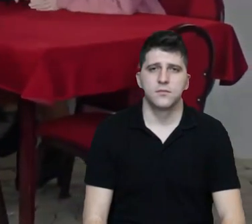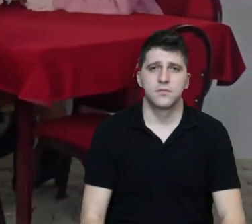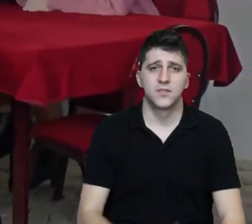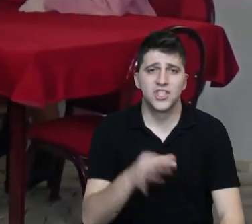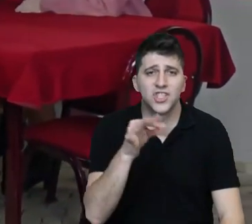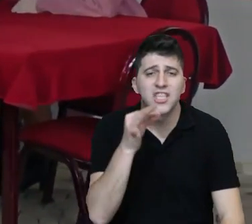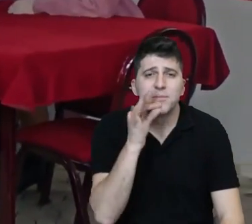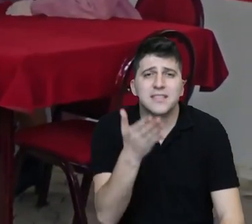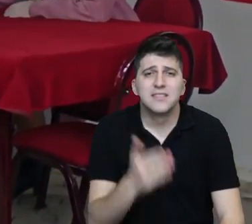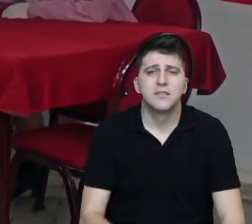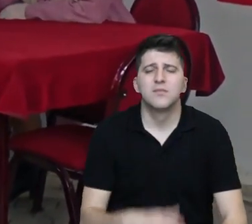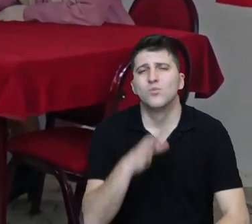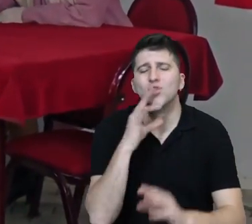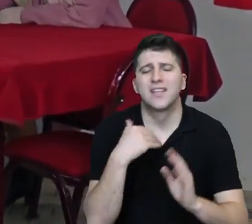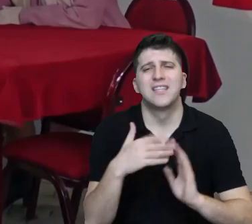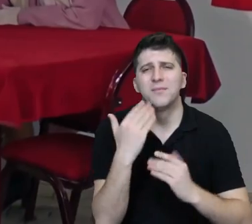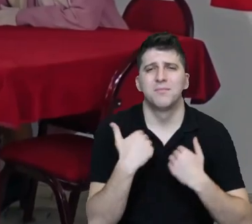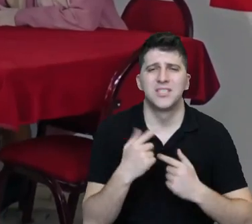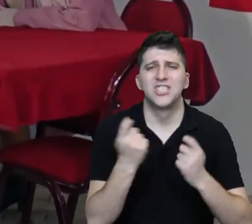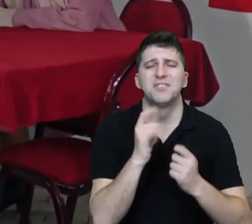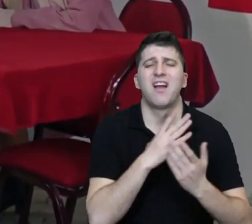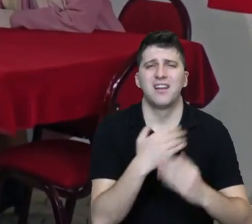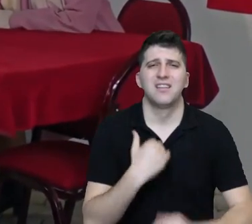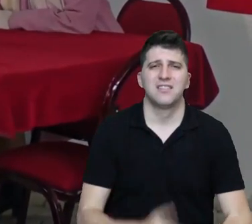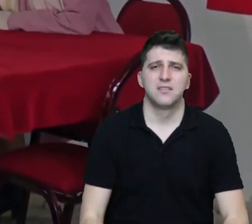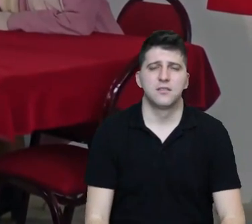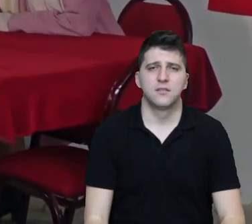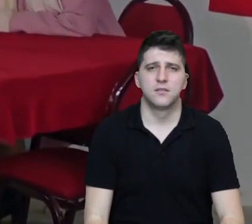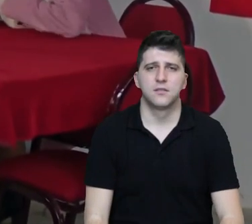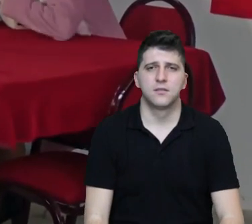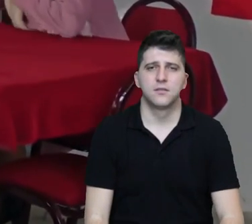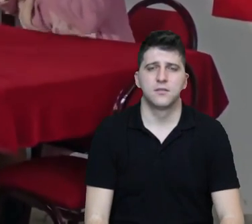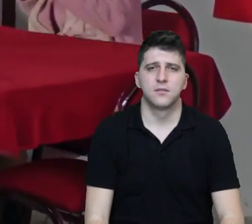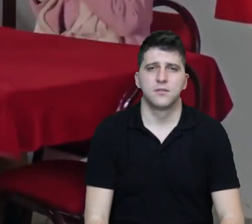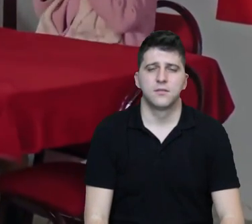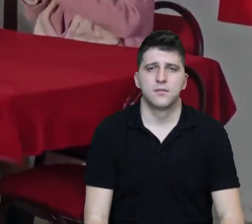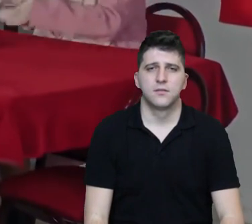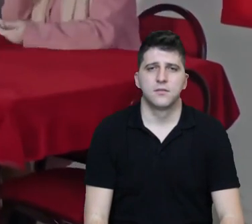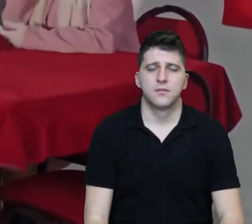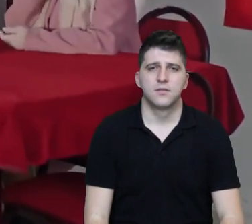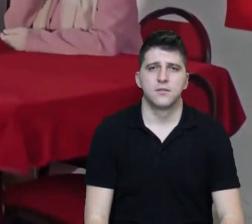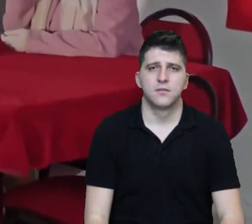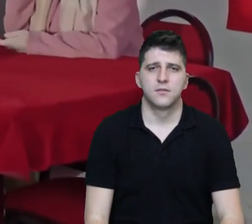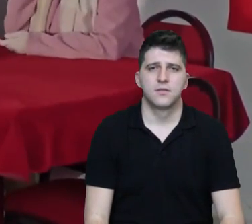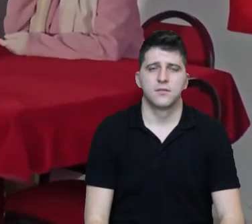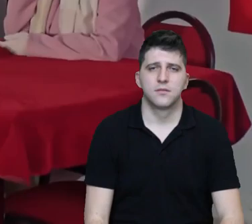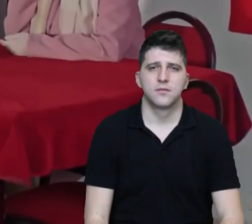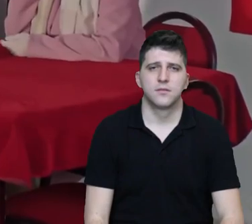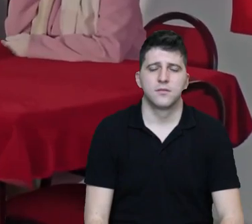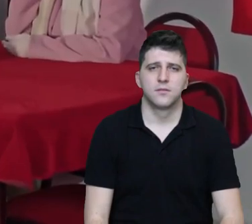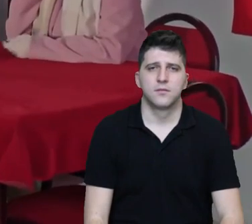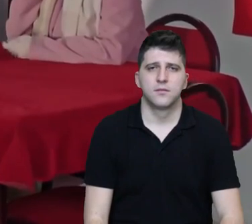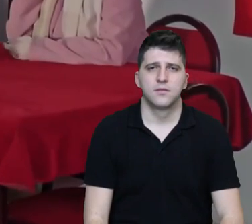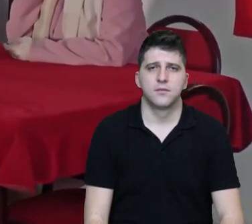Daha çayınızı içmediniz. Size müsaade. Bir işimiz çıktı. Kezban'la Nazmiye şak yaparak maskeleri çıkardı. Helmut ise